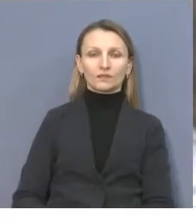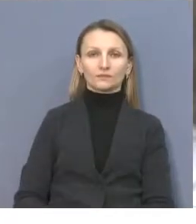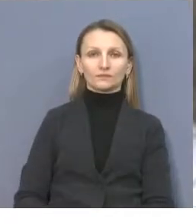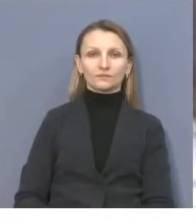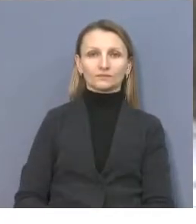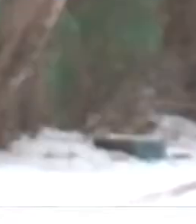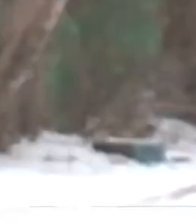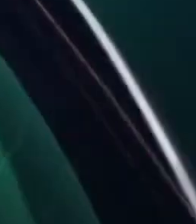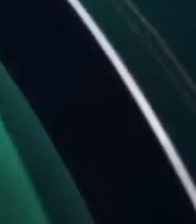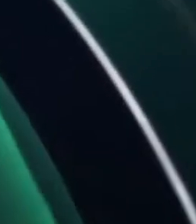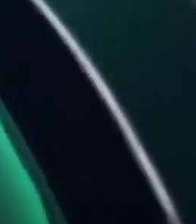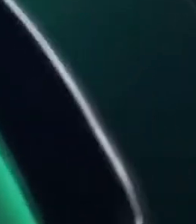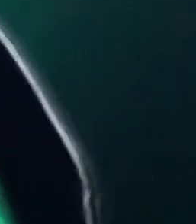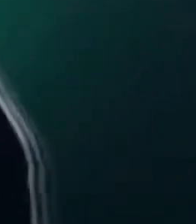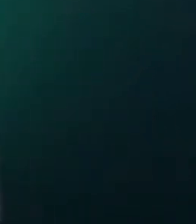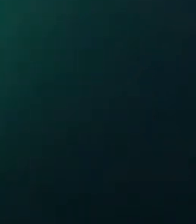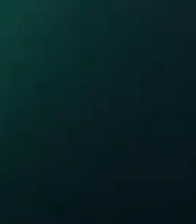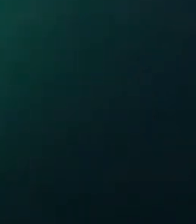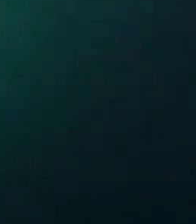вам я аслан абу талиб off